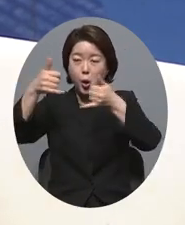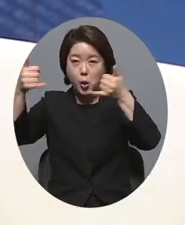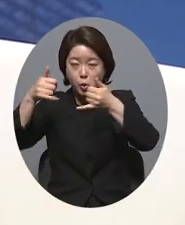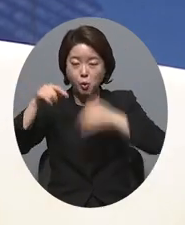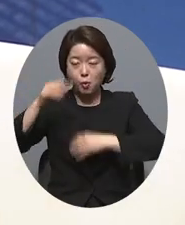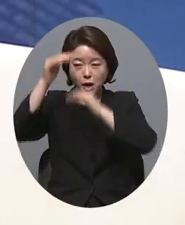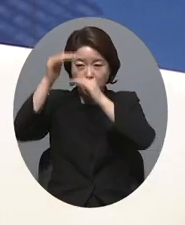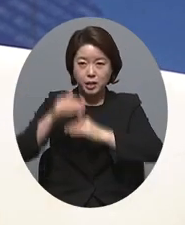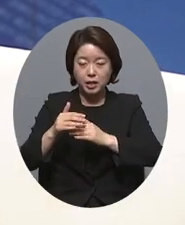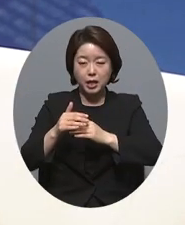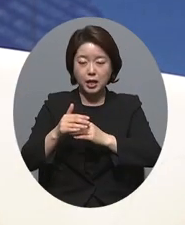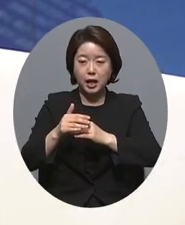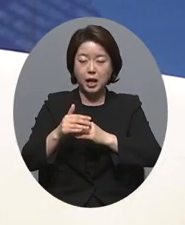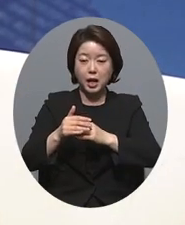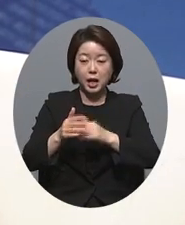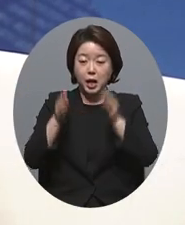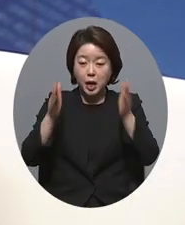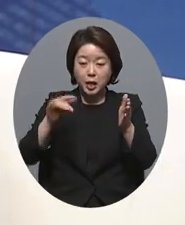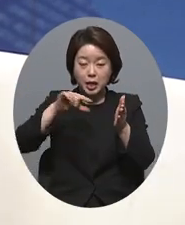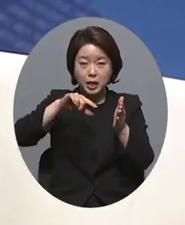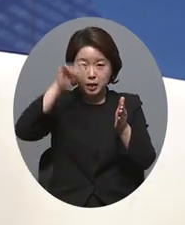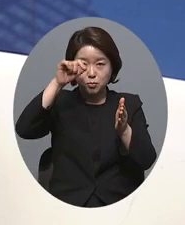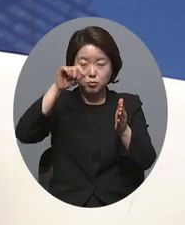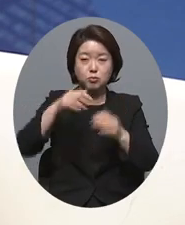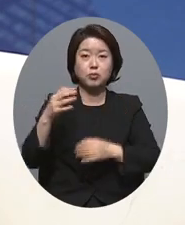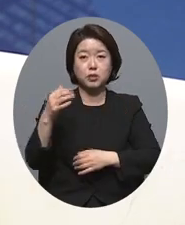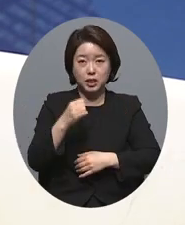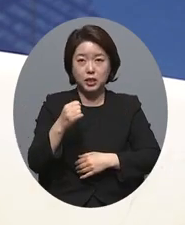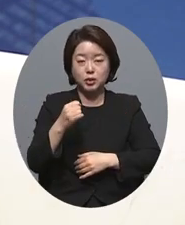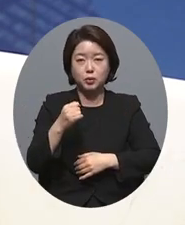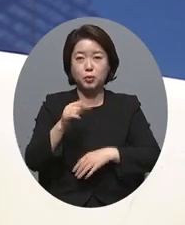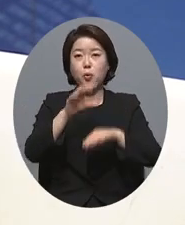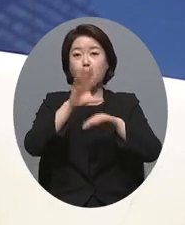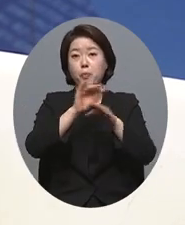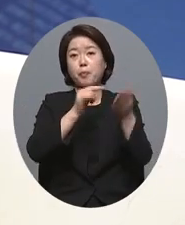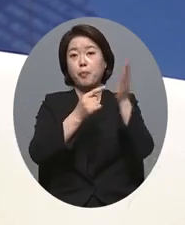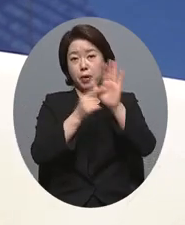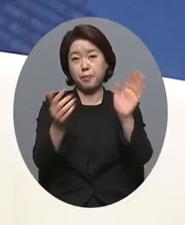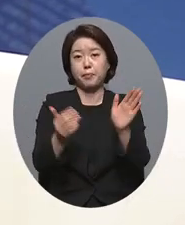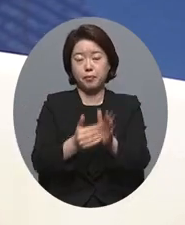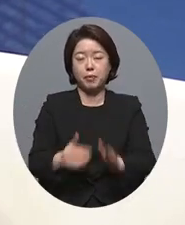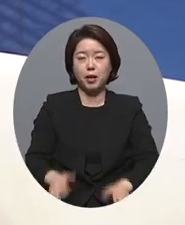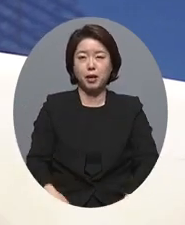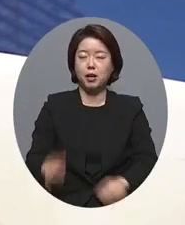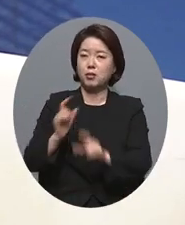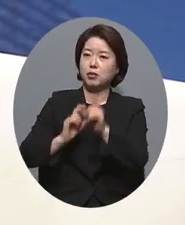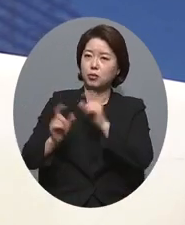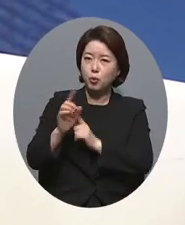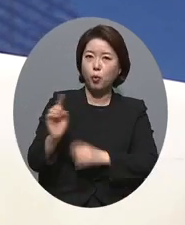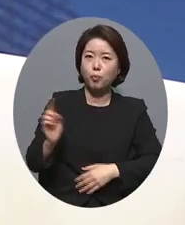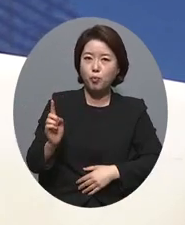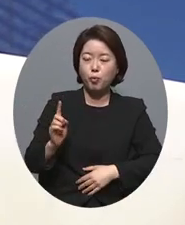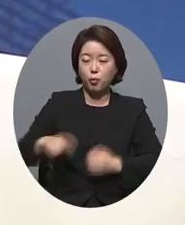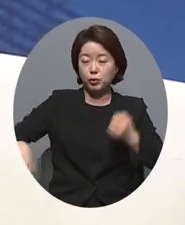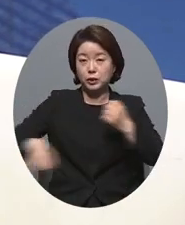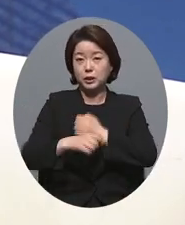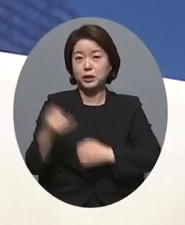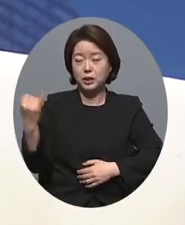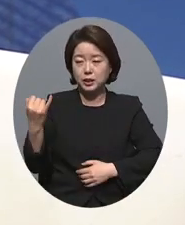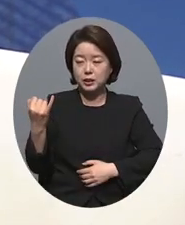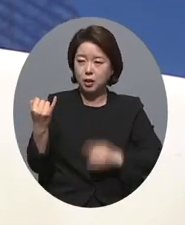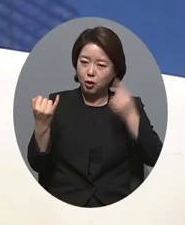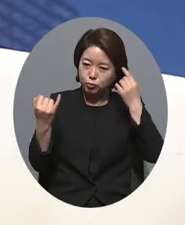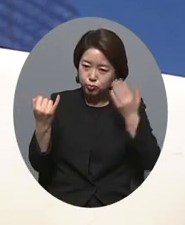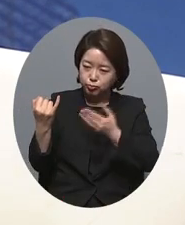녹취를 일부 가지고 일단 방송을 한 상태이기 때문에 추가적으로 첼리스트에 대한 취재도 좀